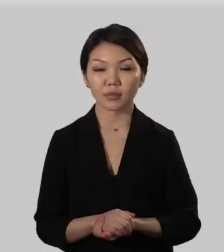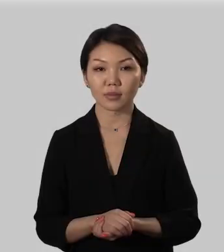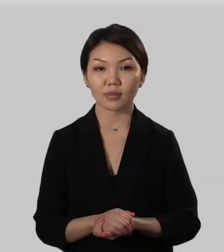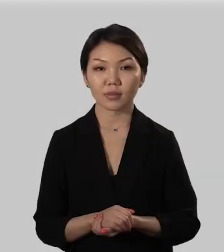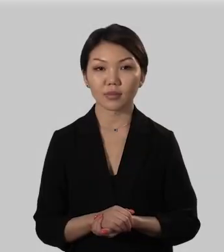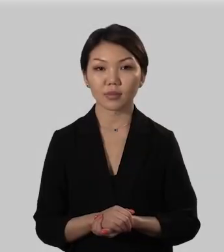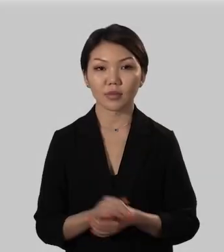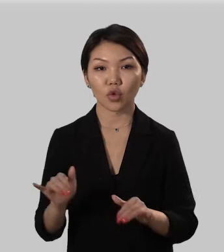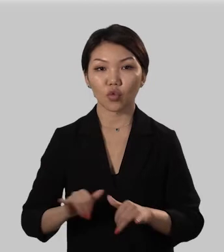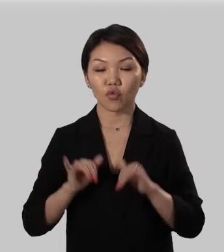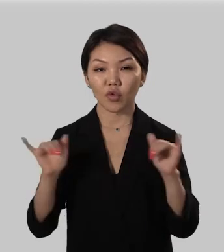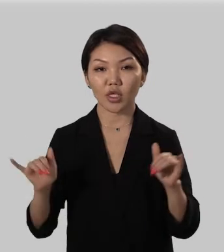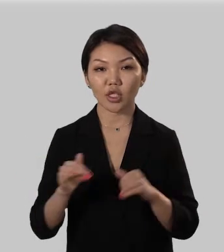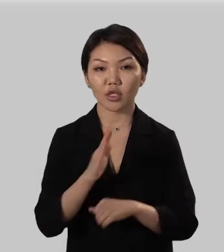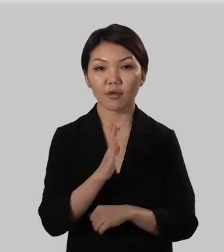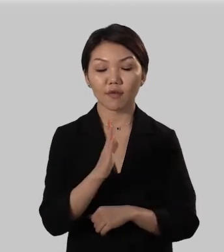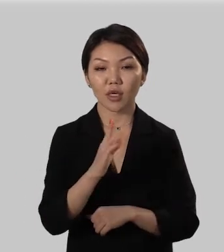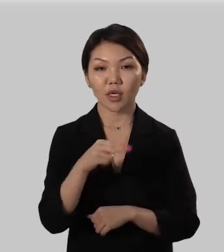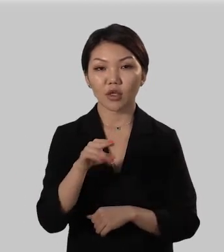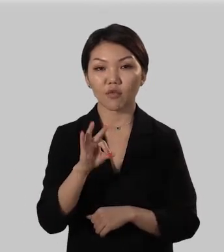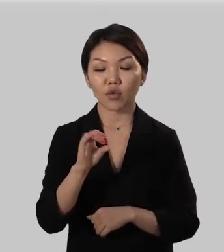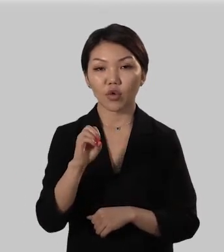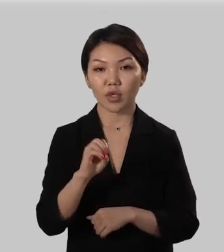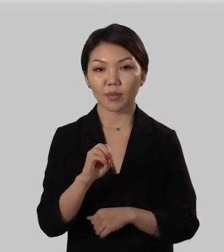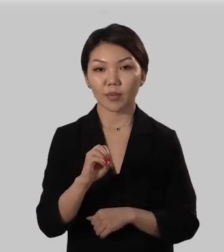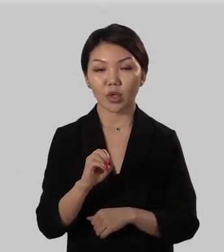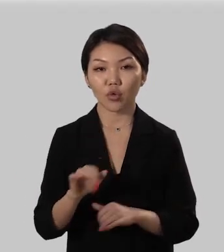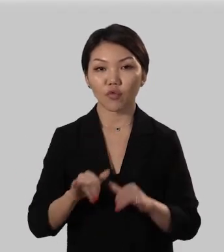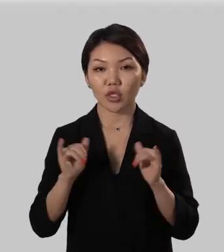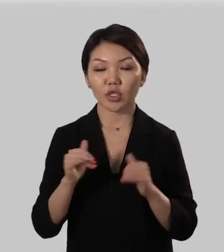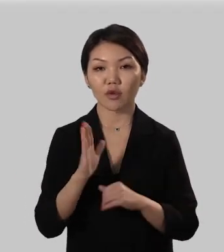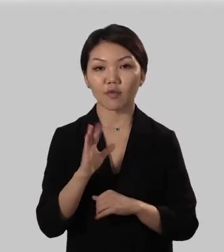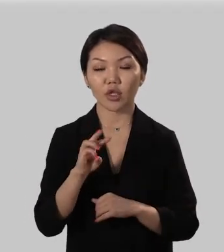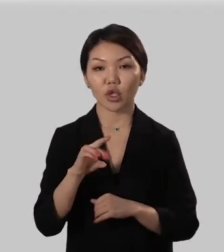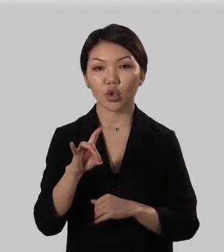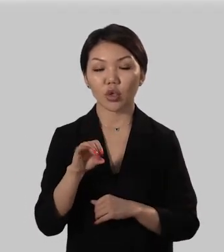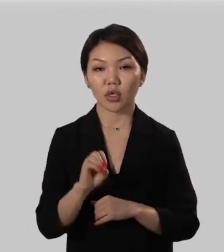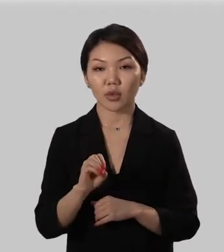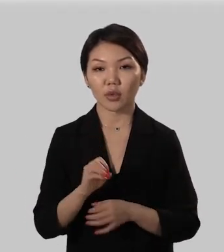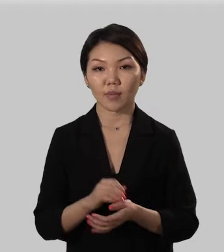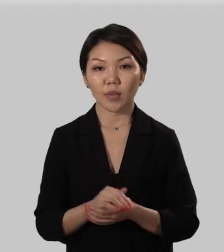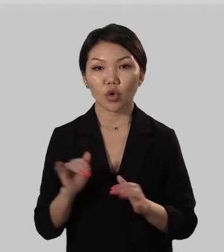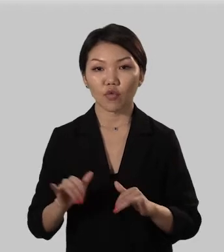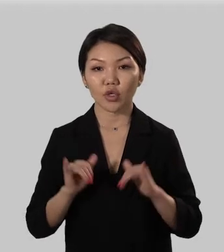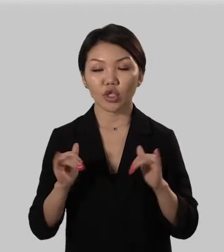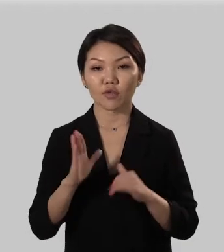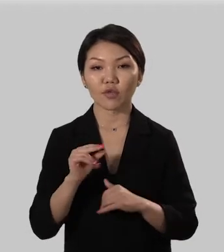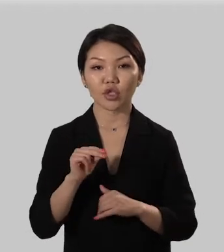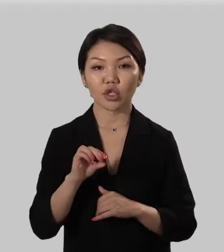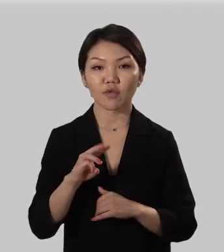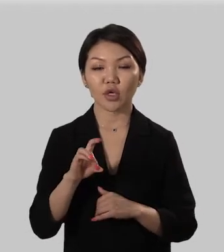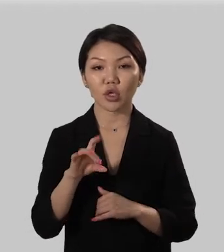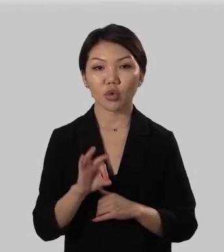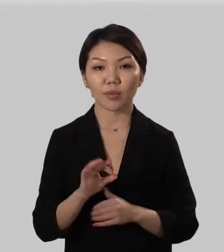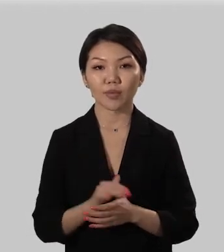увеличить вдвое увеличить втрое увеличить в четверо